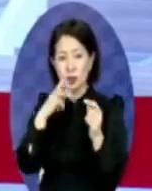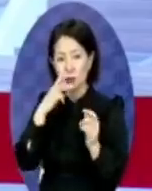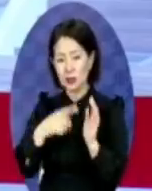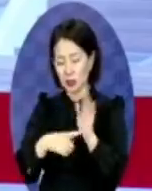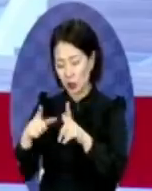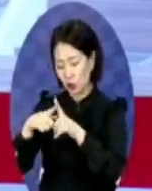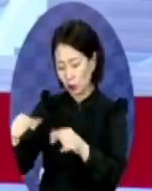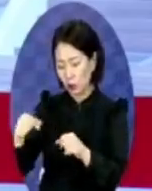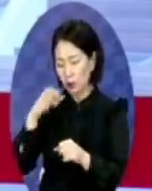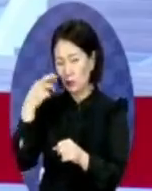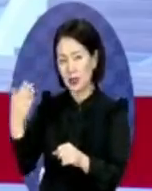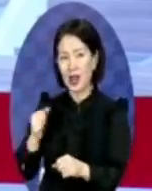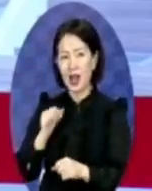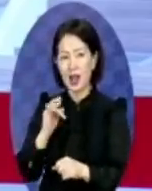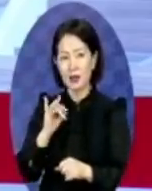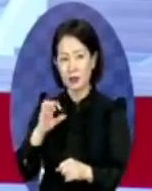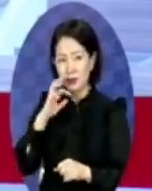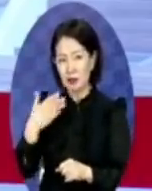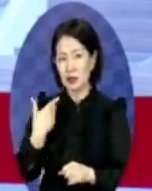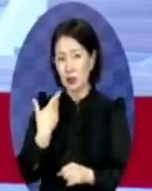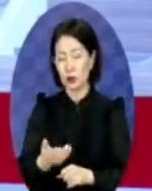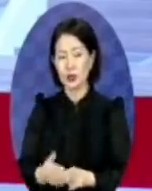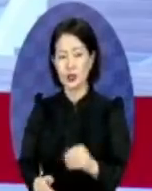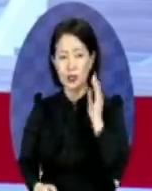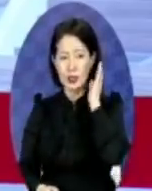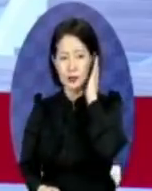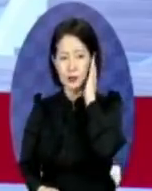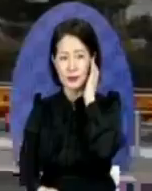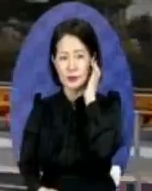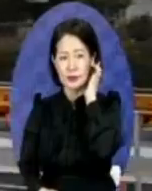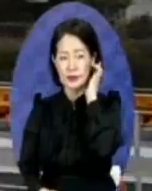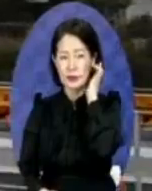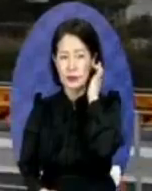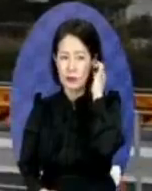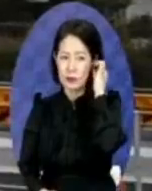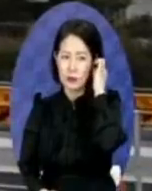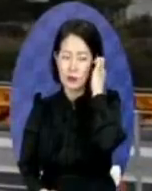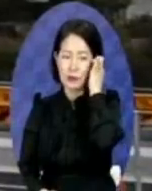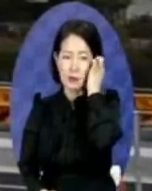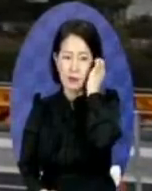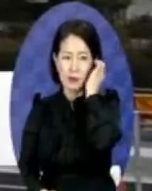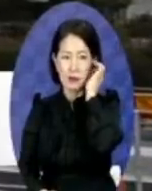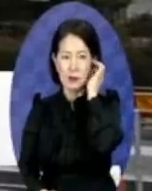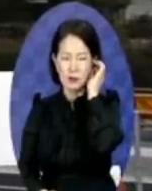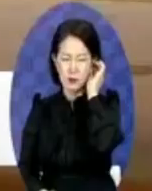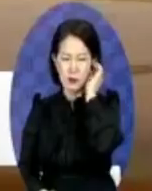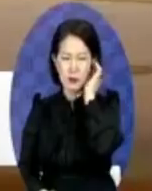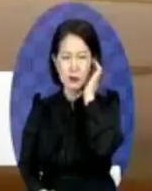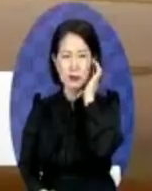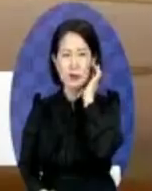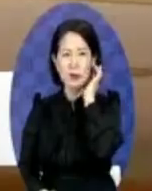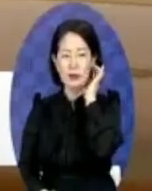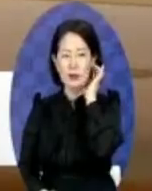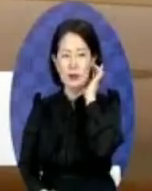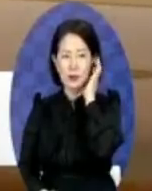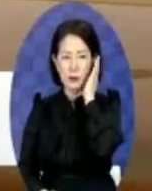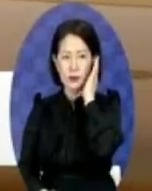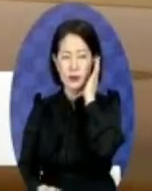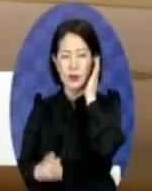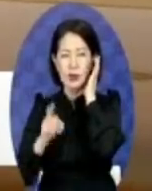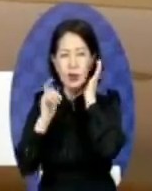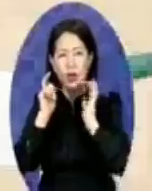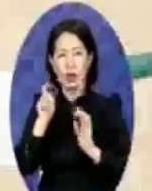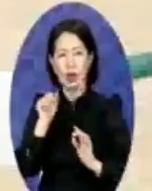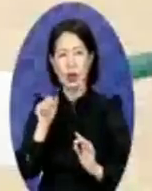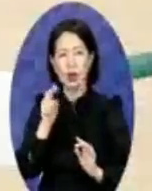тухай манай Японы төв сурвалжлагч Аривс мэдээрвэлээ. Хакуху сум, сум өвхийн өсвөр бага насны хүүхдийн олуусан